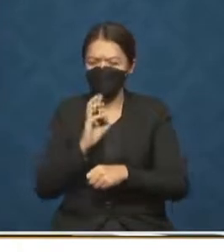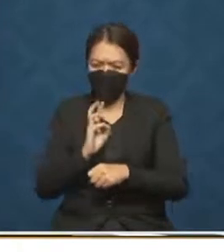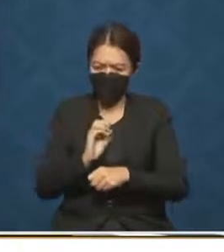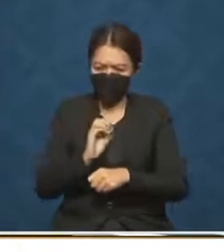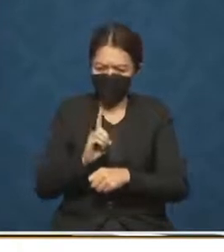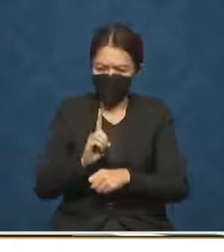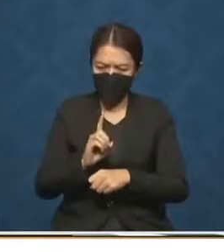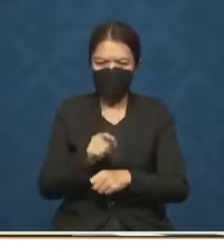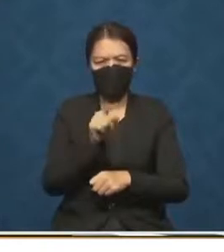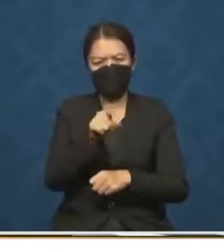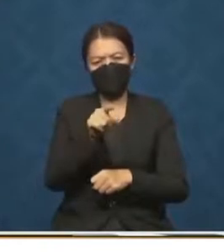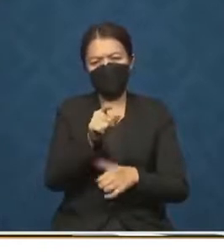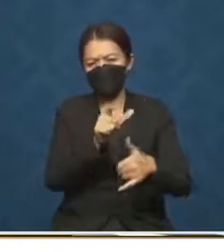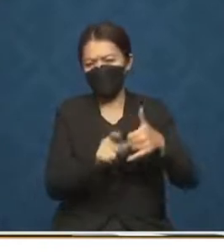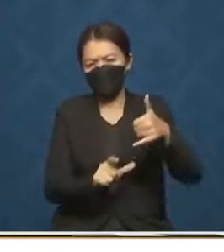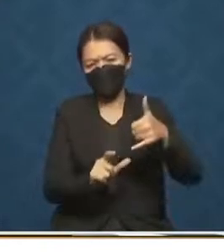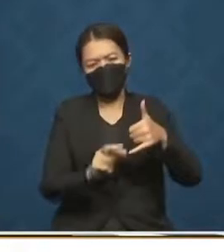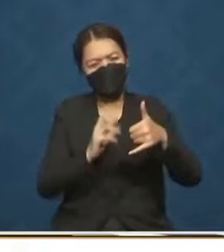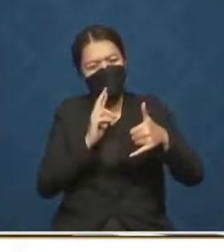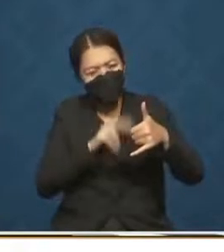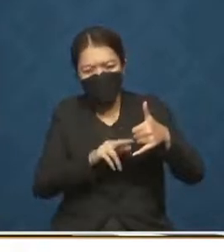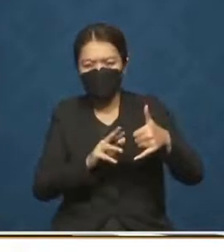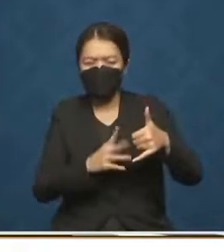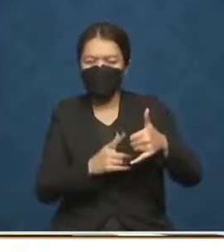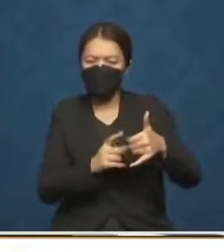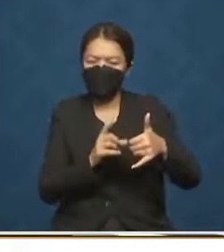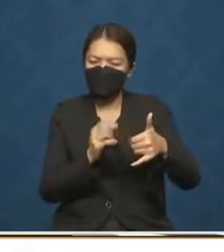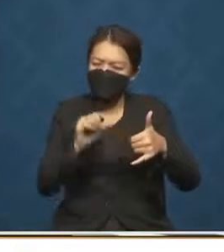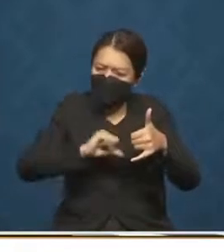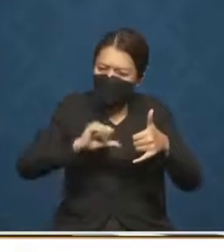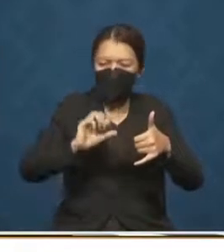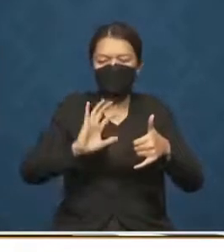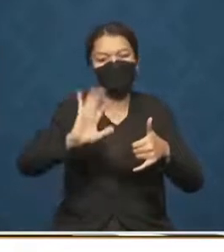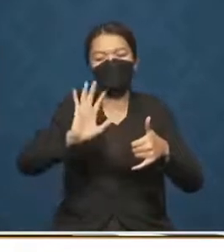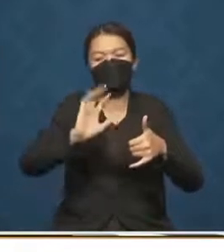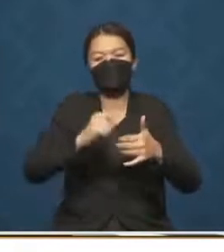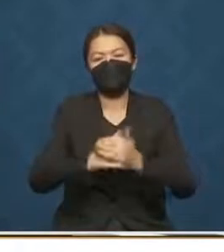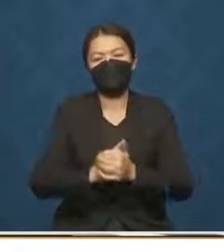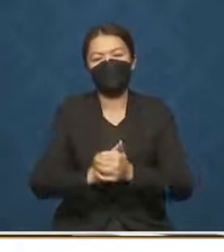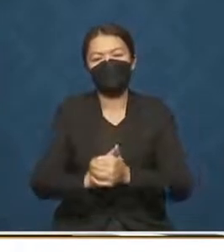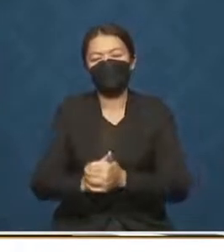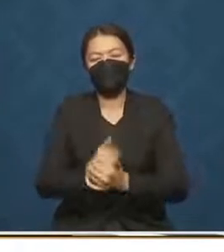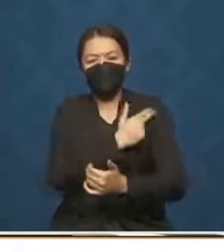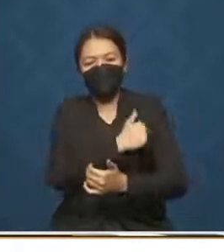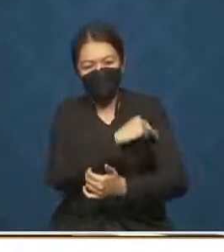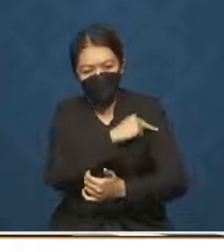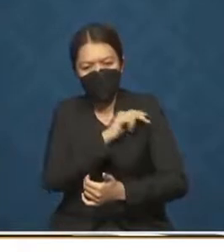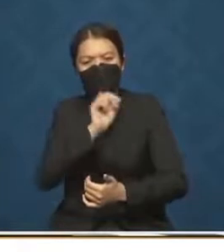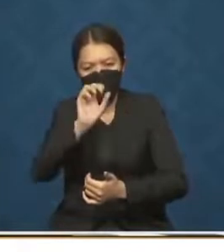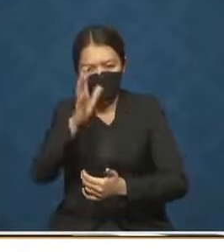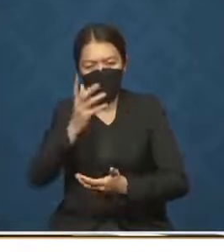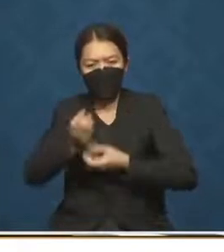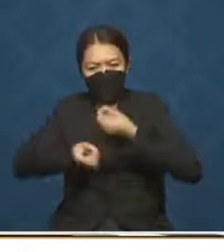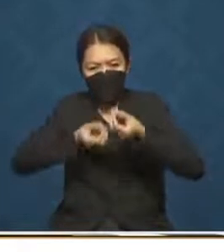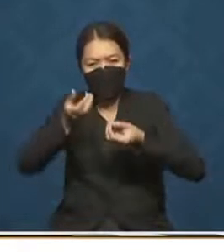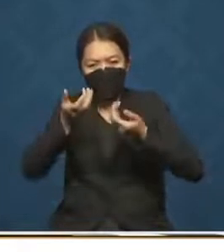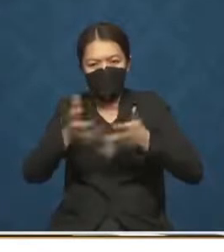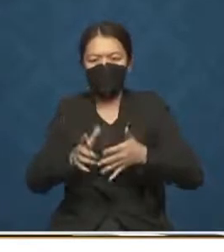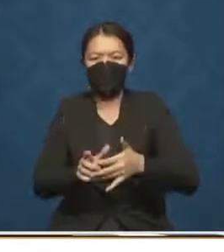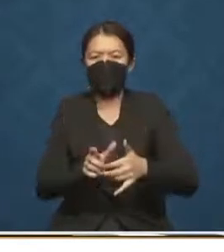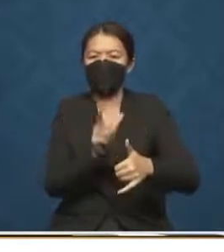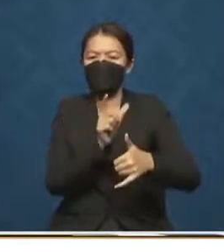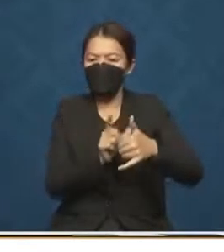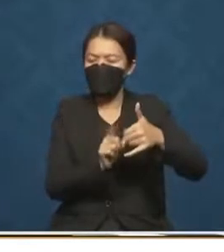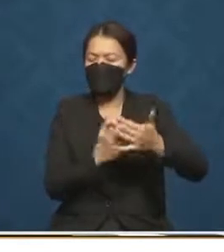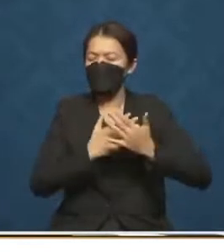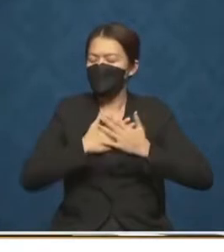ท่านกไมใช่วาคนเรียวร้ายของแผนดนนี้คุหมอชลนาดไดพูไ้ชัดเจนท่านก็เป็คนจงลัก